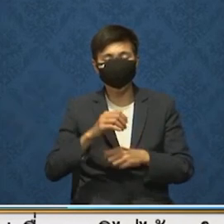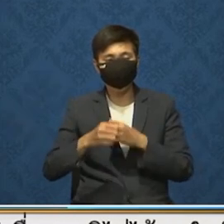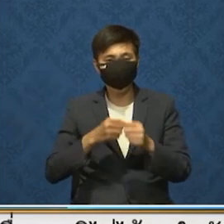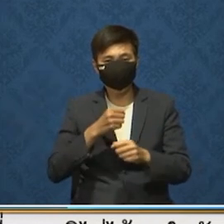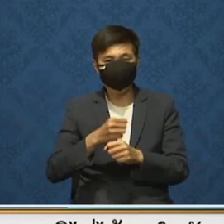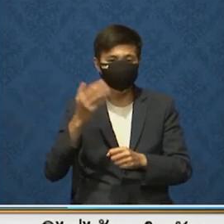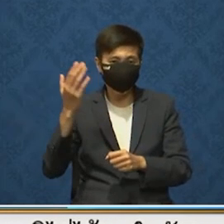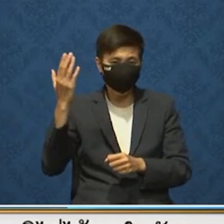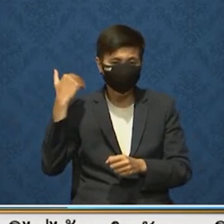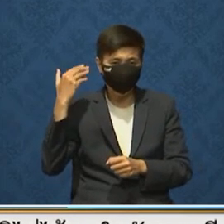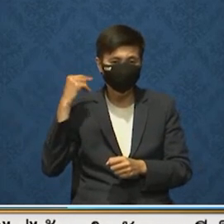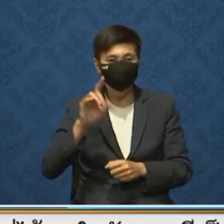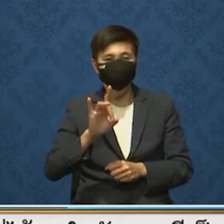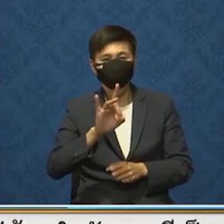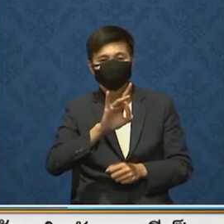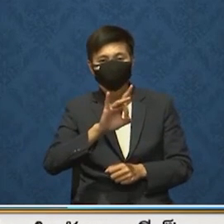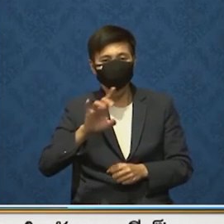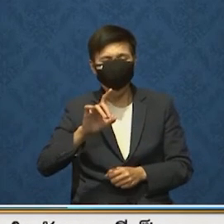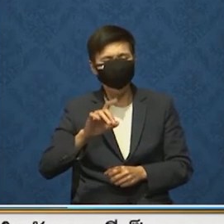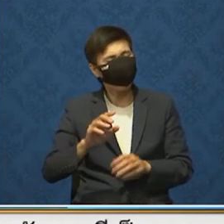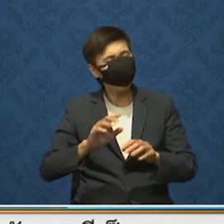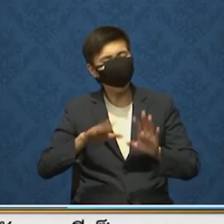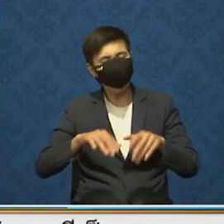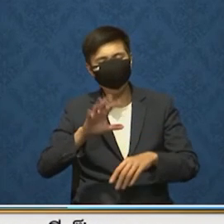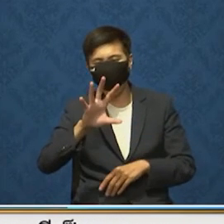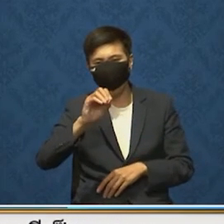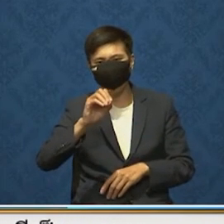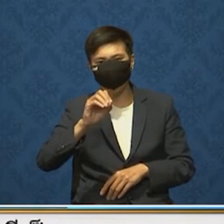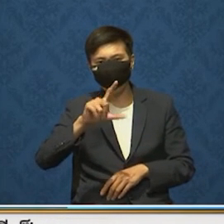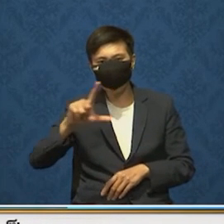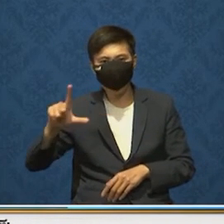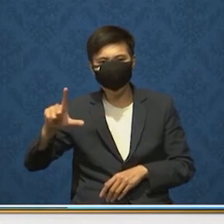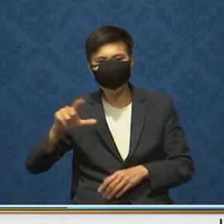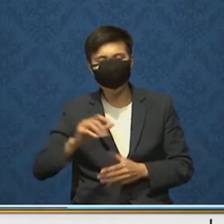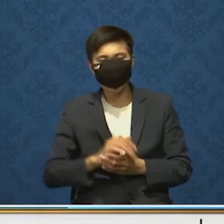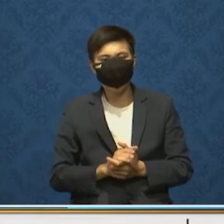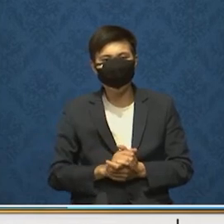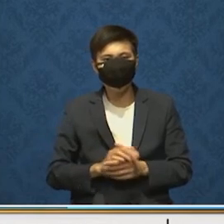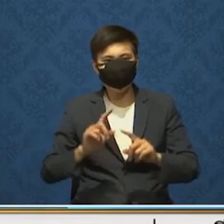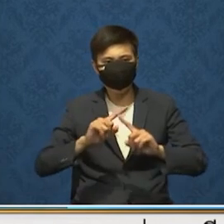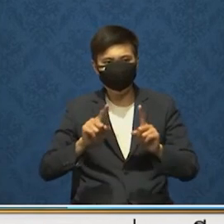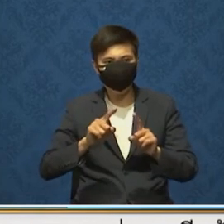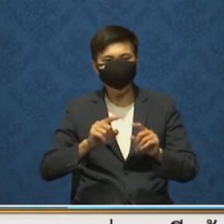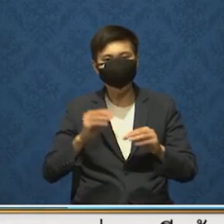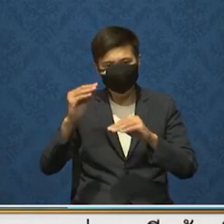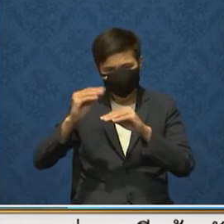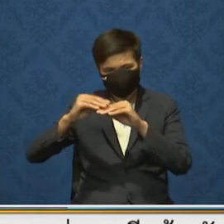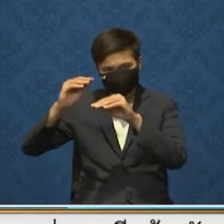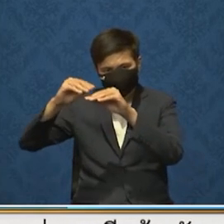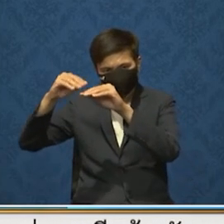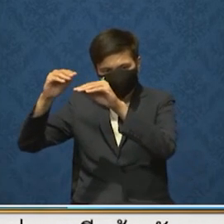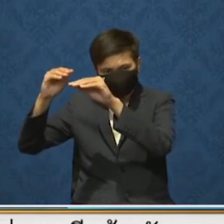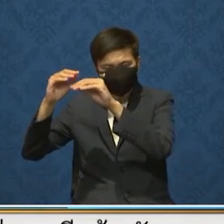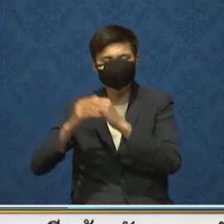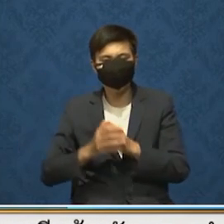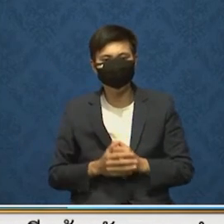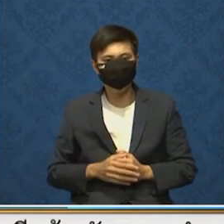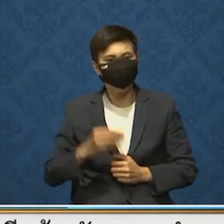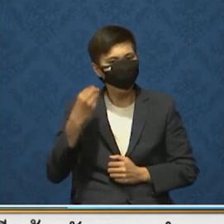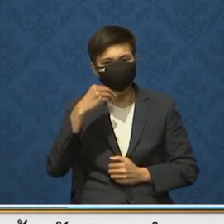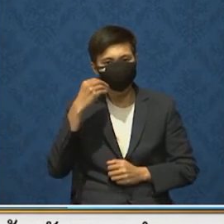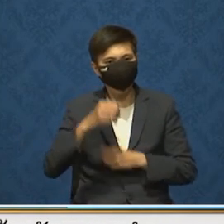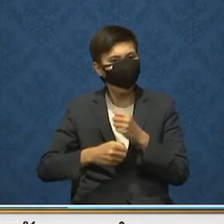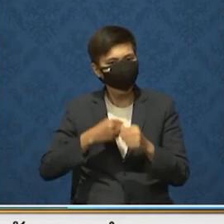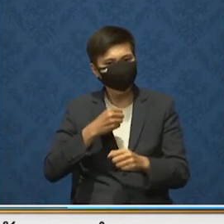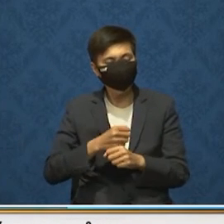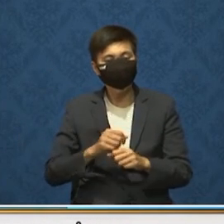ไม่ถึง 3 ไป 50 ล้านนะครับแต่สูงขทกปีนะ ยอมรับนะครับ แต่ถาไปเทียบ